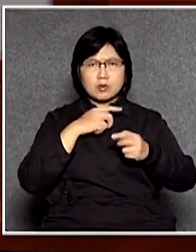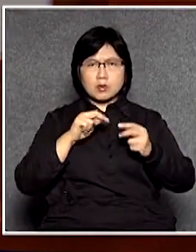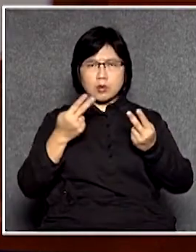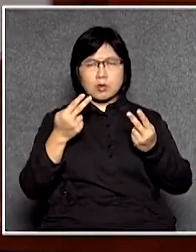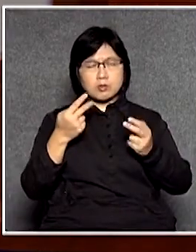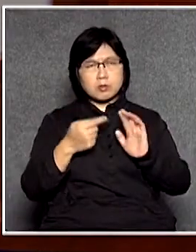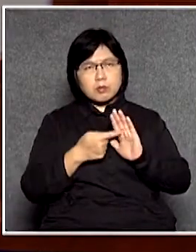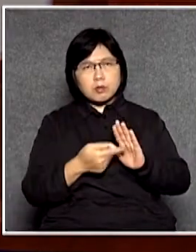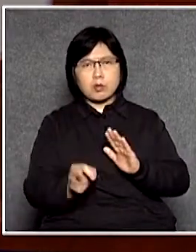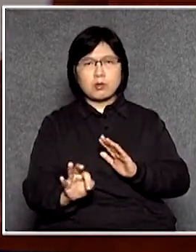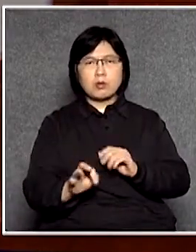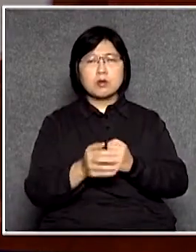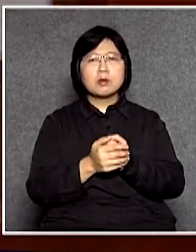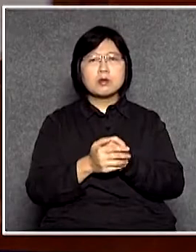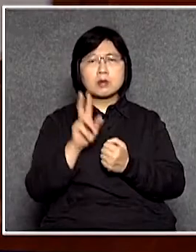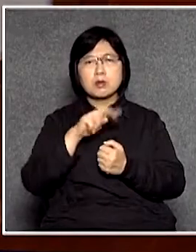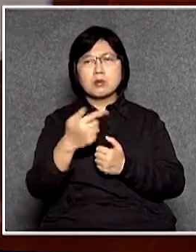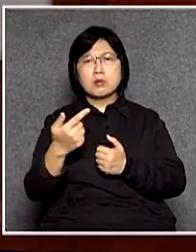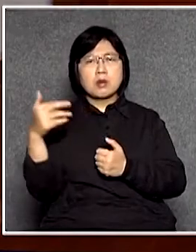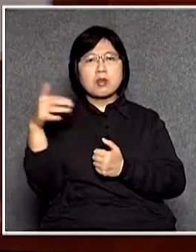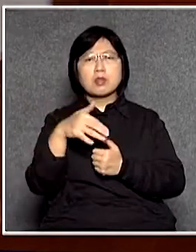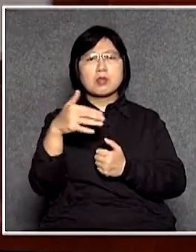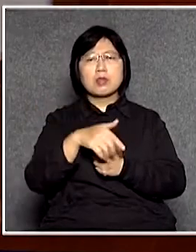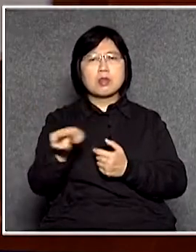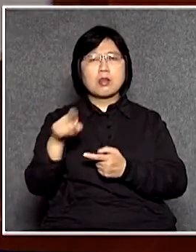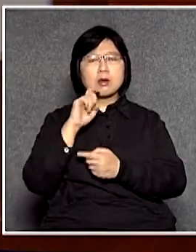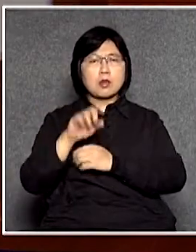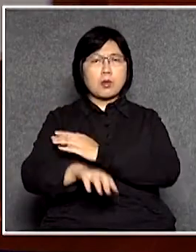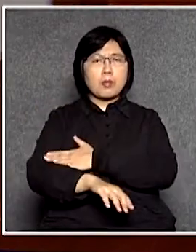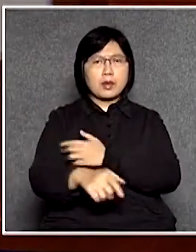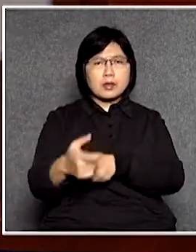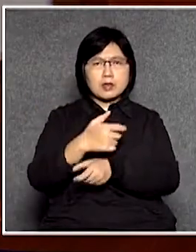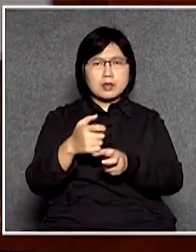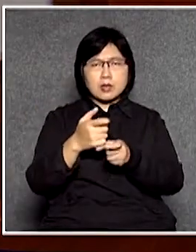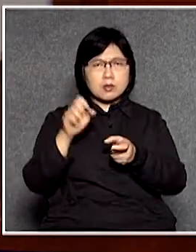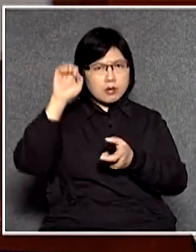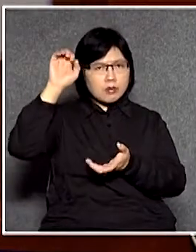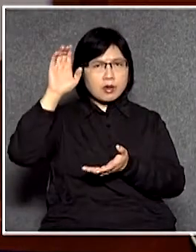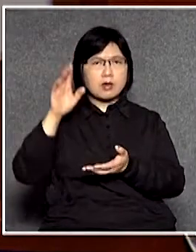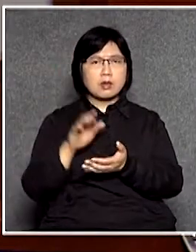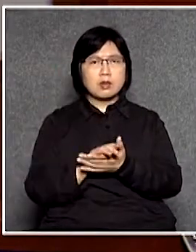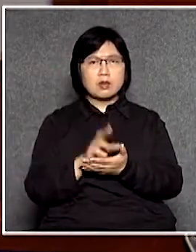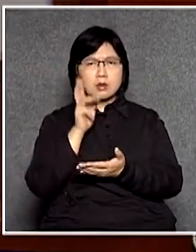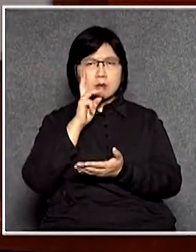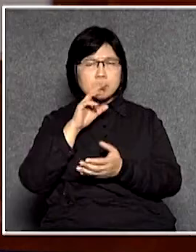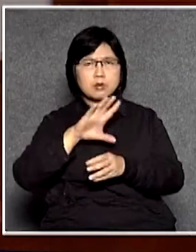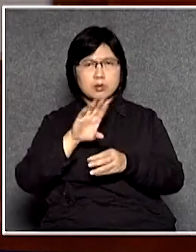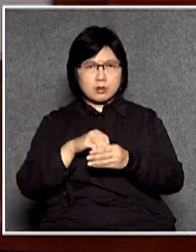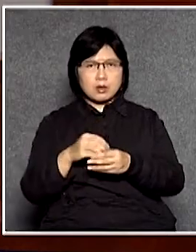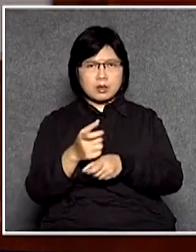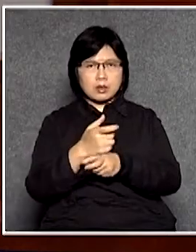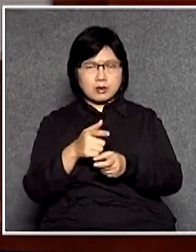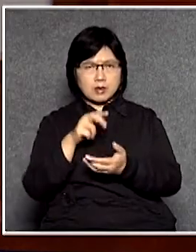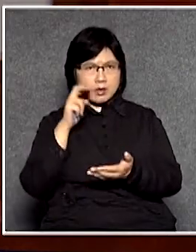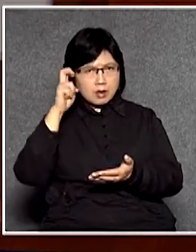变，由此可见不少流行的右派经济学主张，即好像是跟整体经济着想，